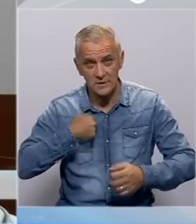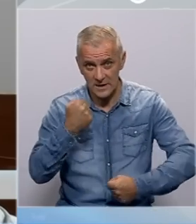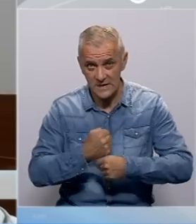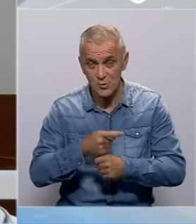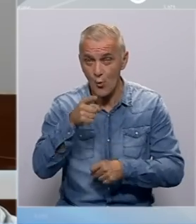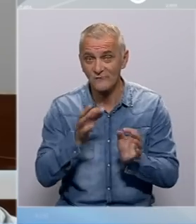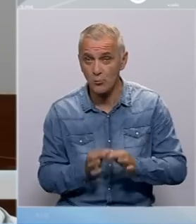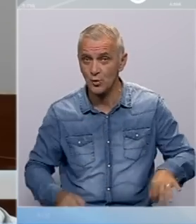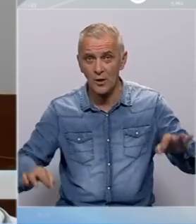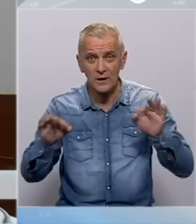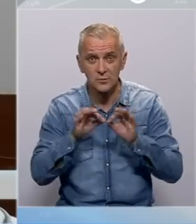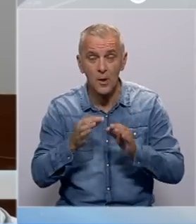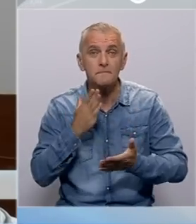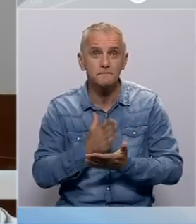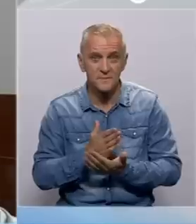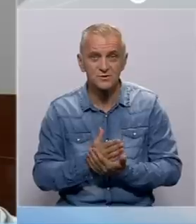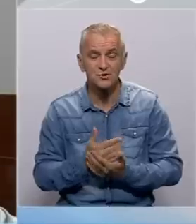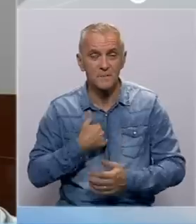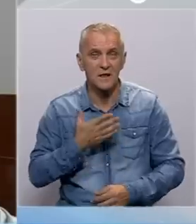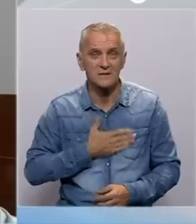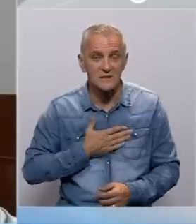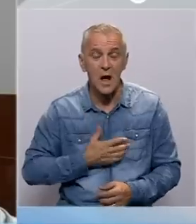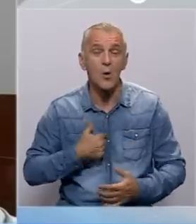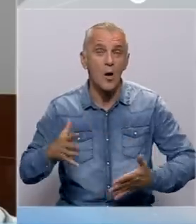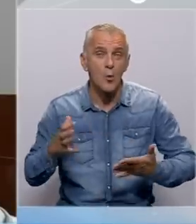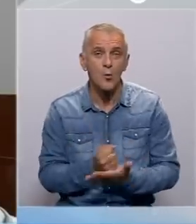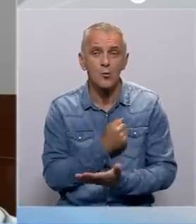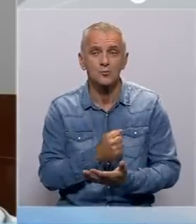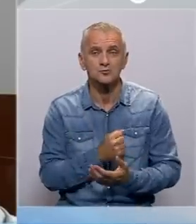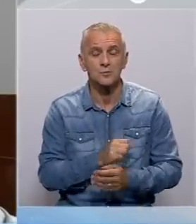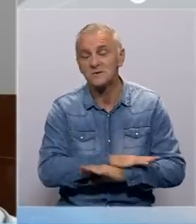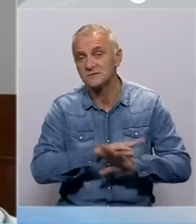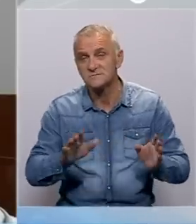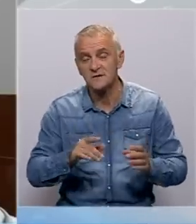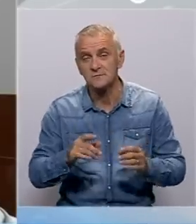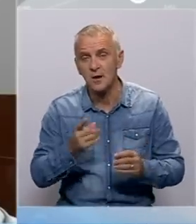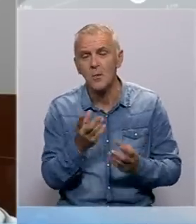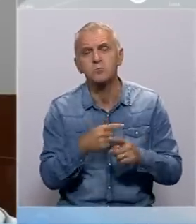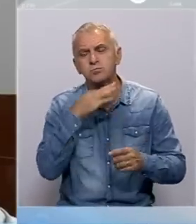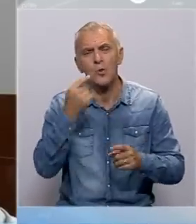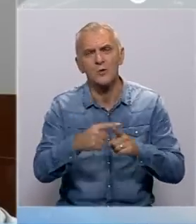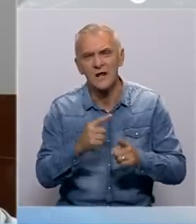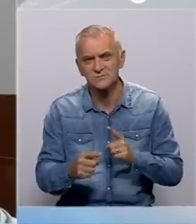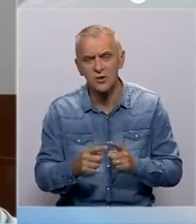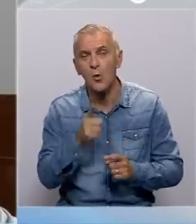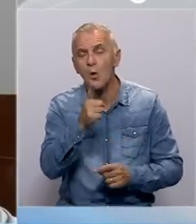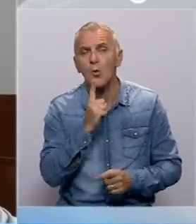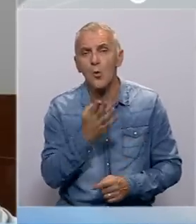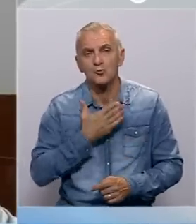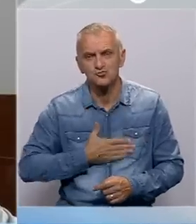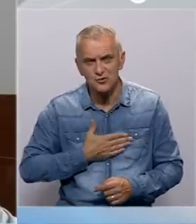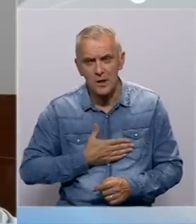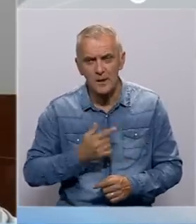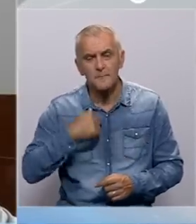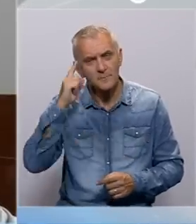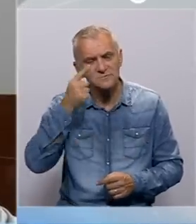na ovim projektima, bit će mi drago da uspijem da se i ovi stanovi mogu otkupljivati iz mnogo razloga. Onaj ko želi, mislim da